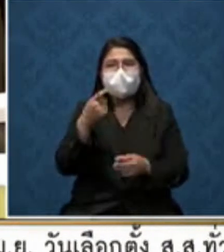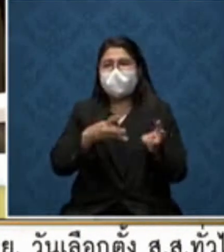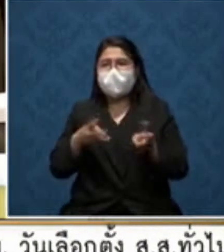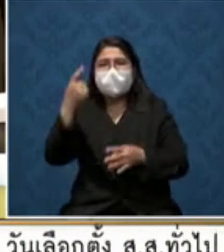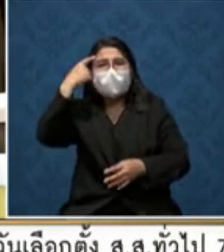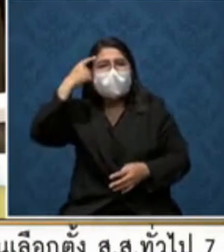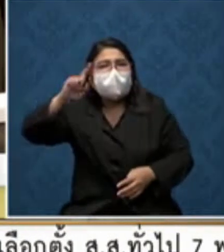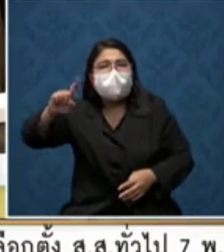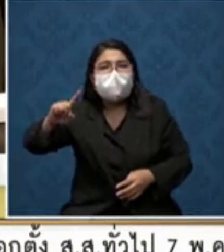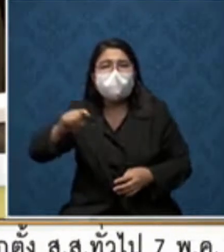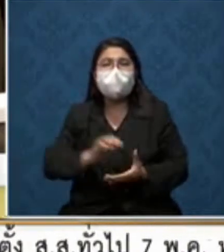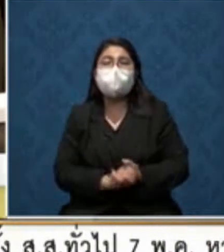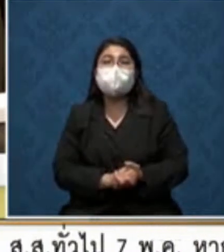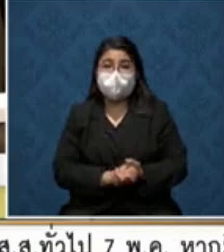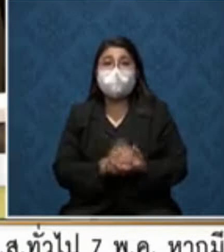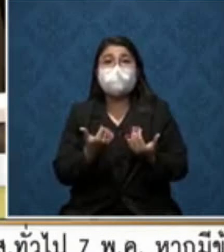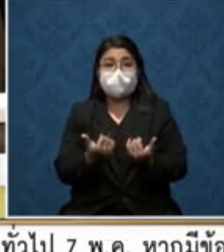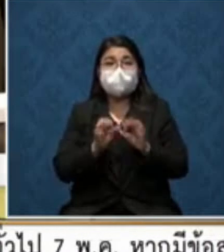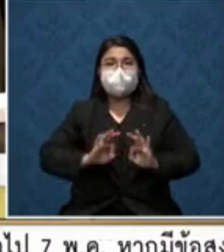องนที่ทำัน